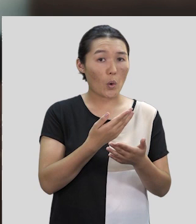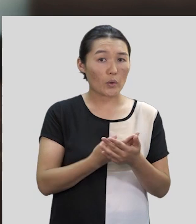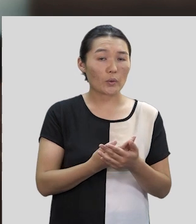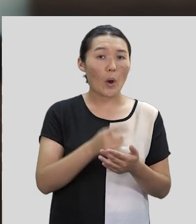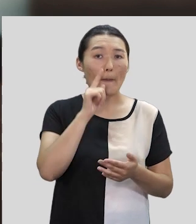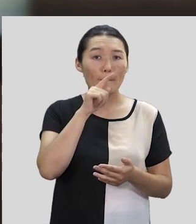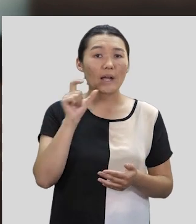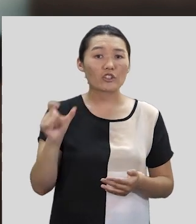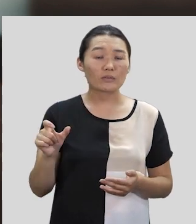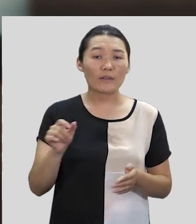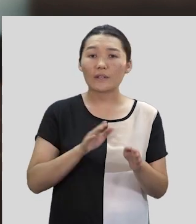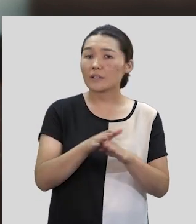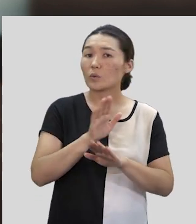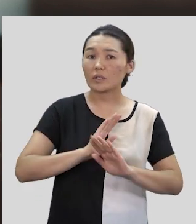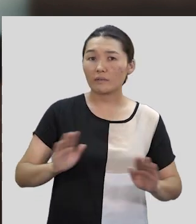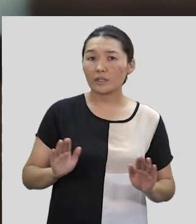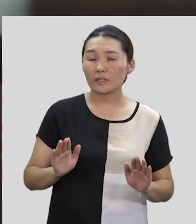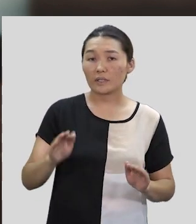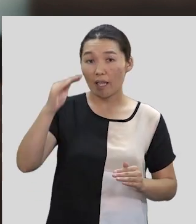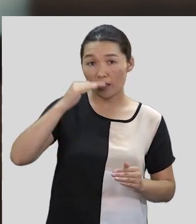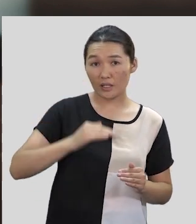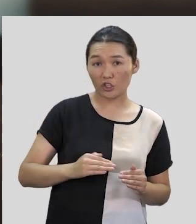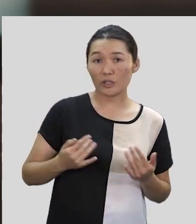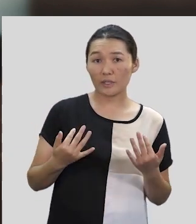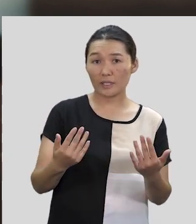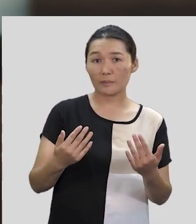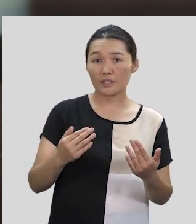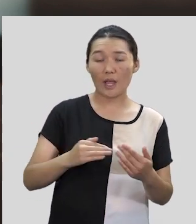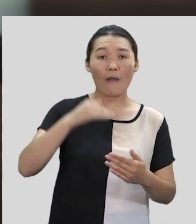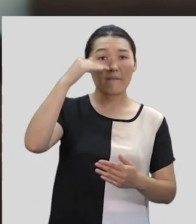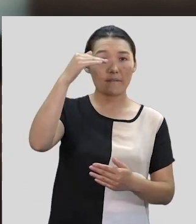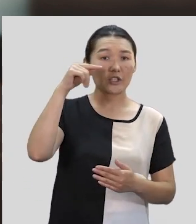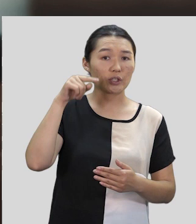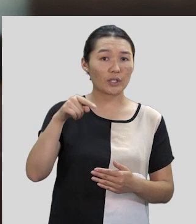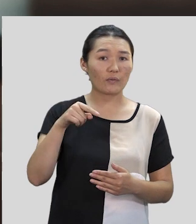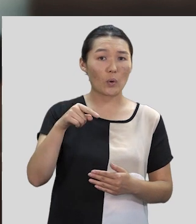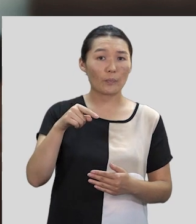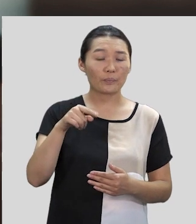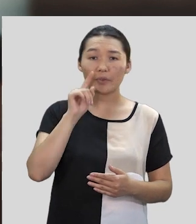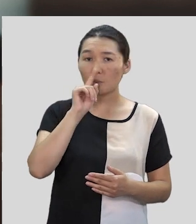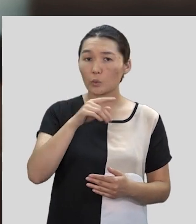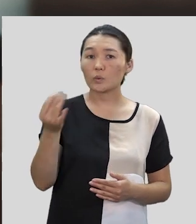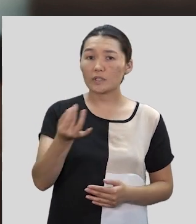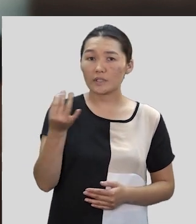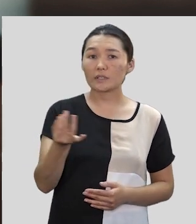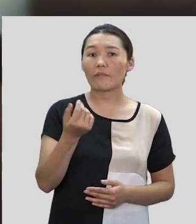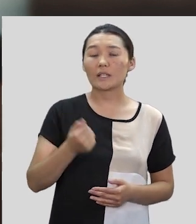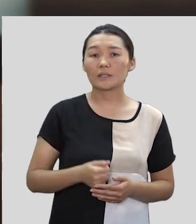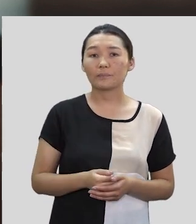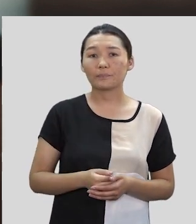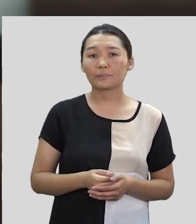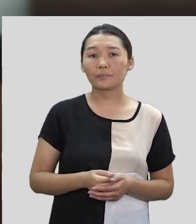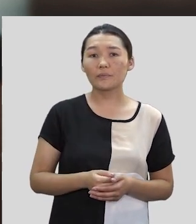не удовлетворит низшие потребности выше и его не будут интересовать мы